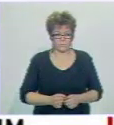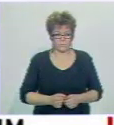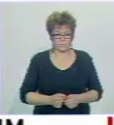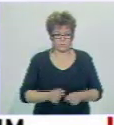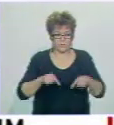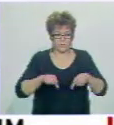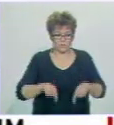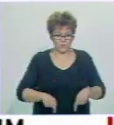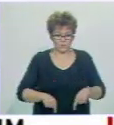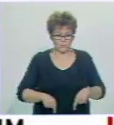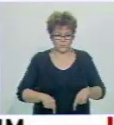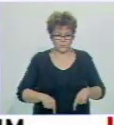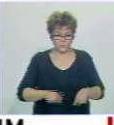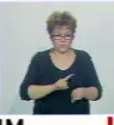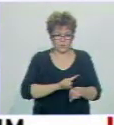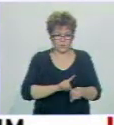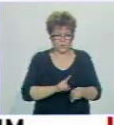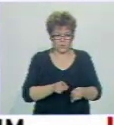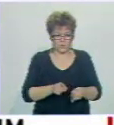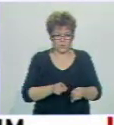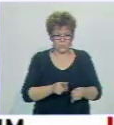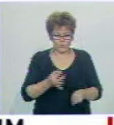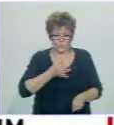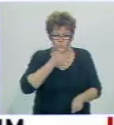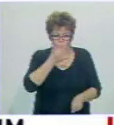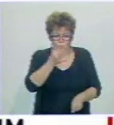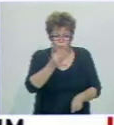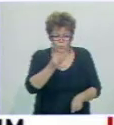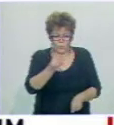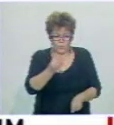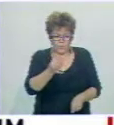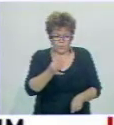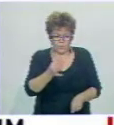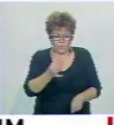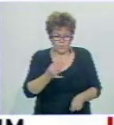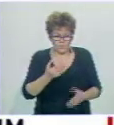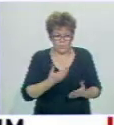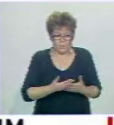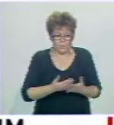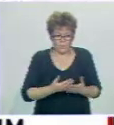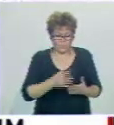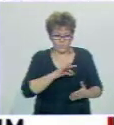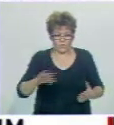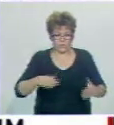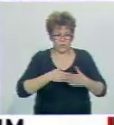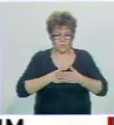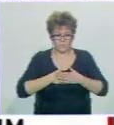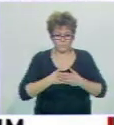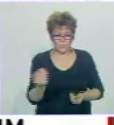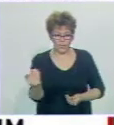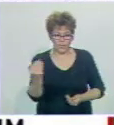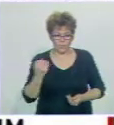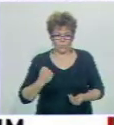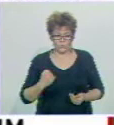În acest moment suntem rezervați în a ne exprima care a fost cauza procesului evenimentului. Ultimul